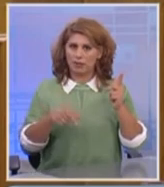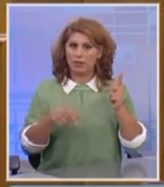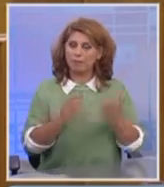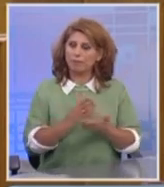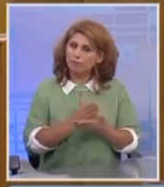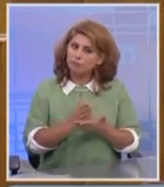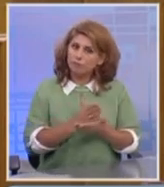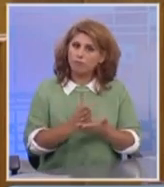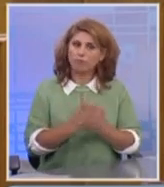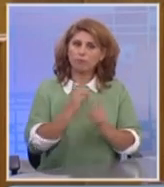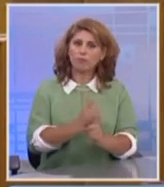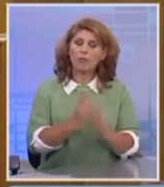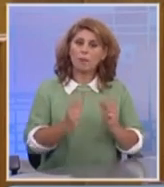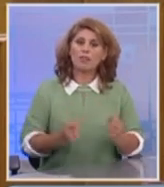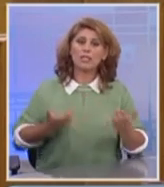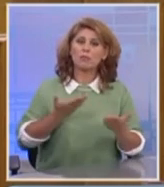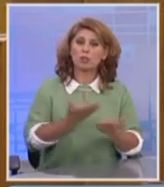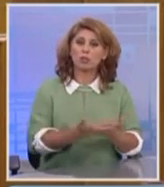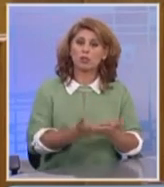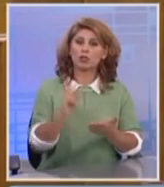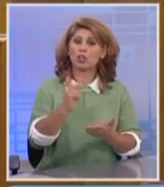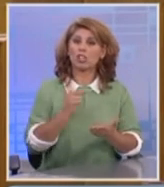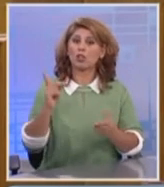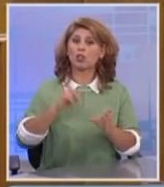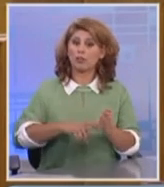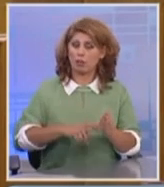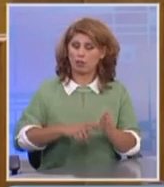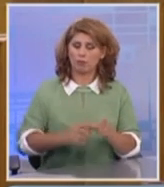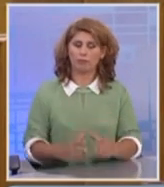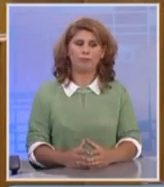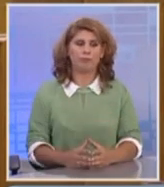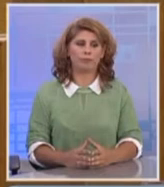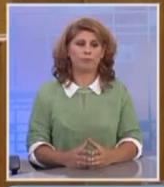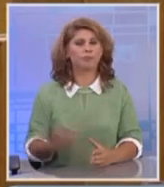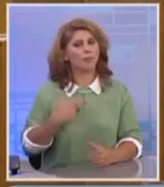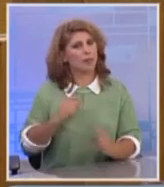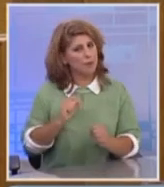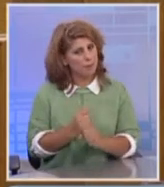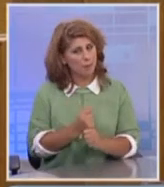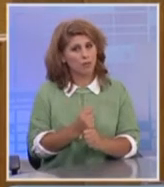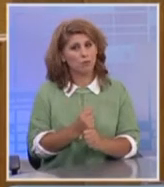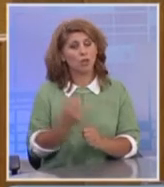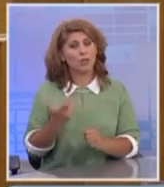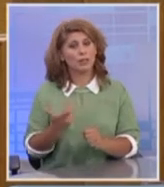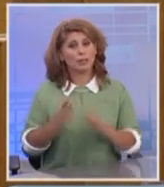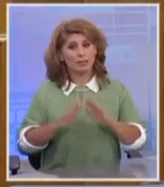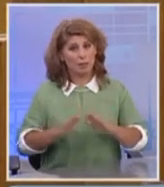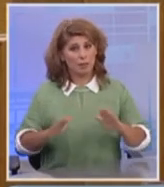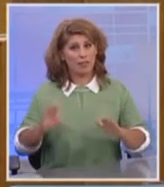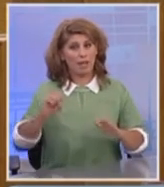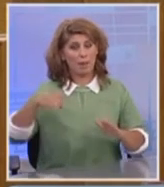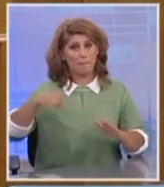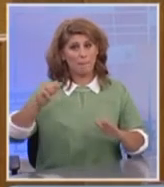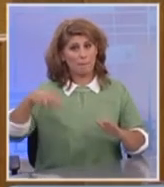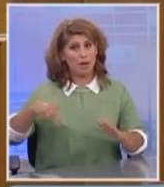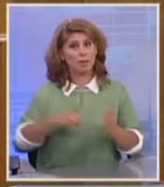καθορισμό ειδικοτήτων με βάση τις προτάσεις των κοινωνικών εταίρων. Γι' αυτό και εμείς επιμένουμε ότι τα παιδιά των ΕΠΑΛ